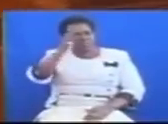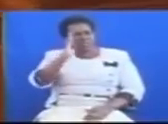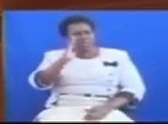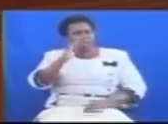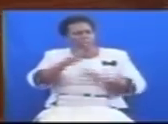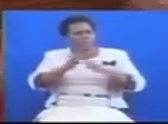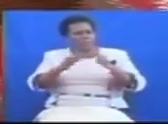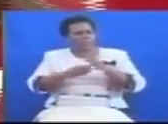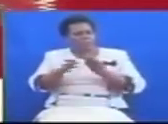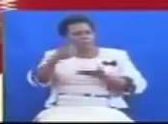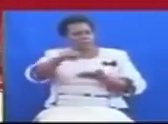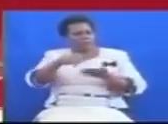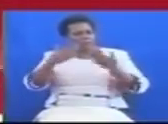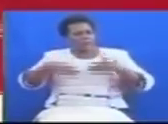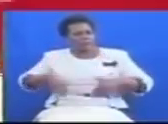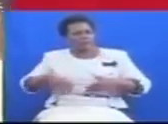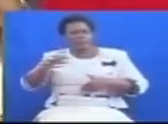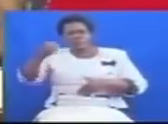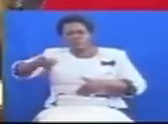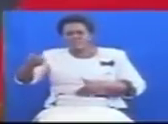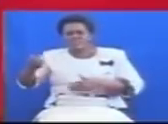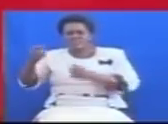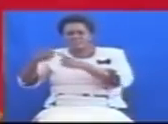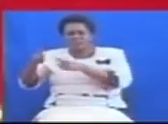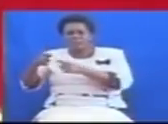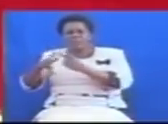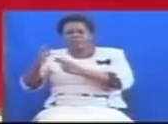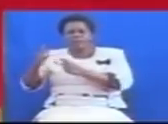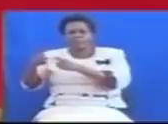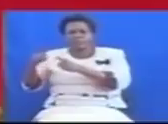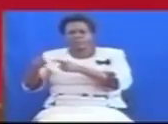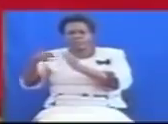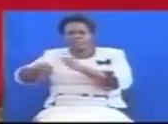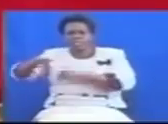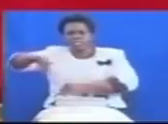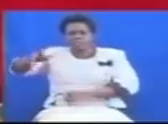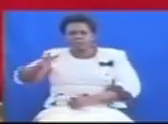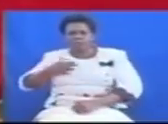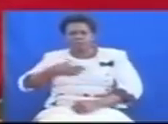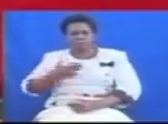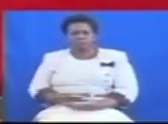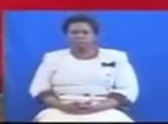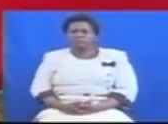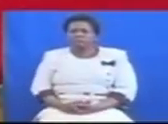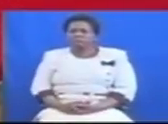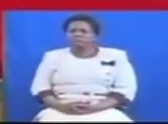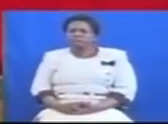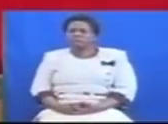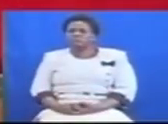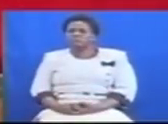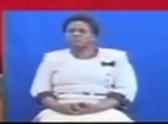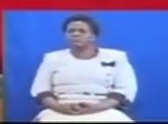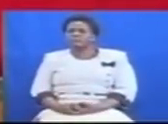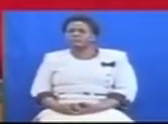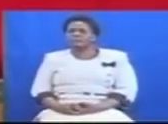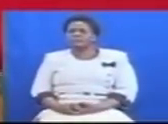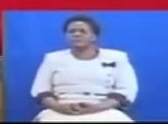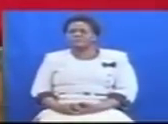15 zilizosalia? Mheshimiwa Mwita Waitara, naibu waziri, anajibu. Mheshimiwa Naibu